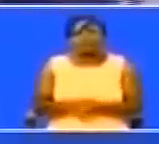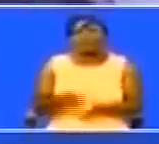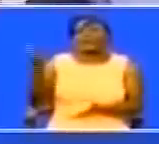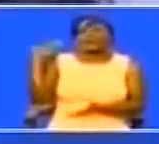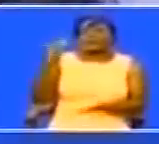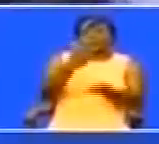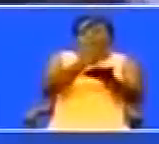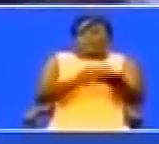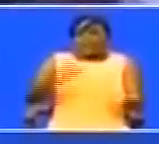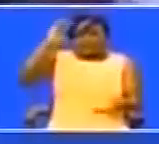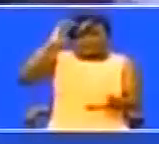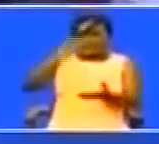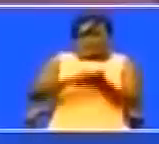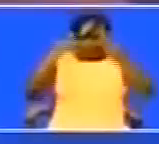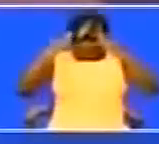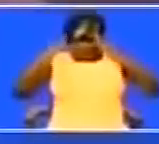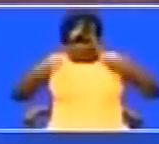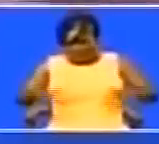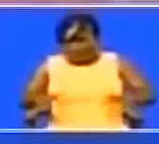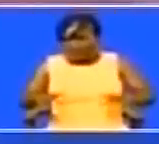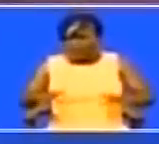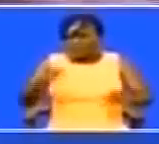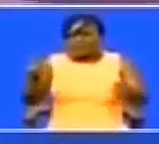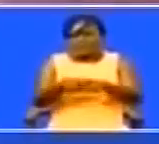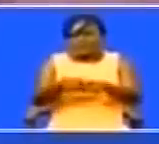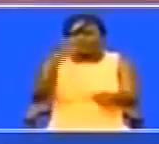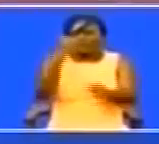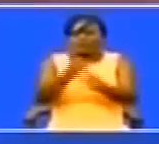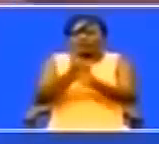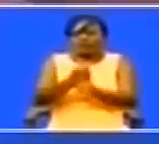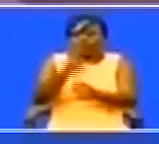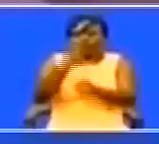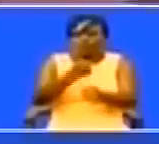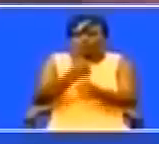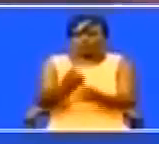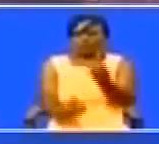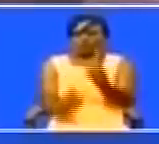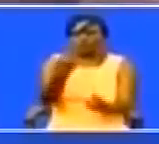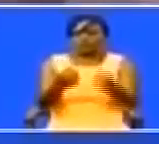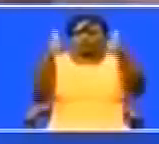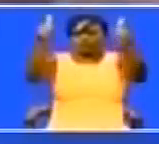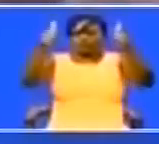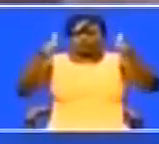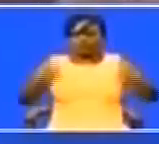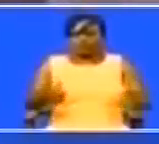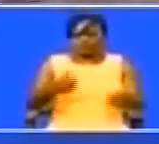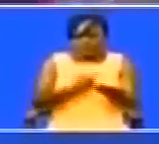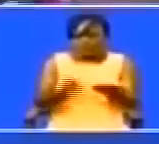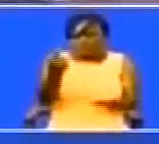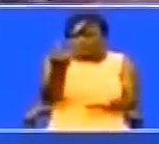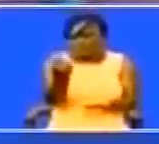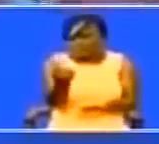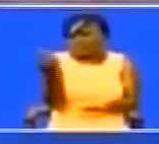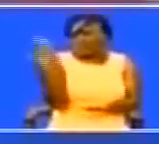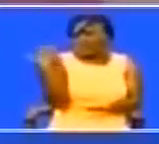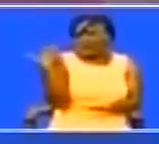Awali baadhi ya waumini wa Kiislamu pia waliwahi kufanya operesheni kuteketeza moto mabango hayo ya waganga. Wiki chache tu